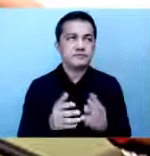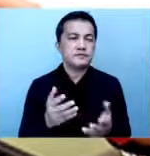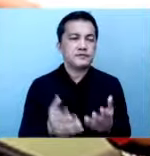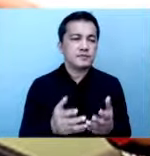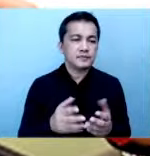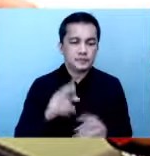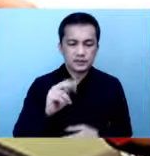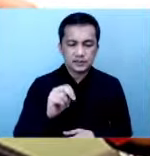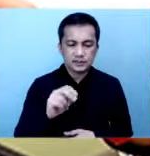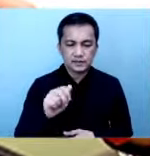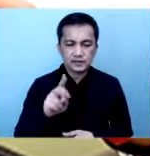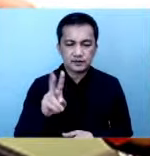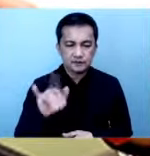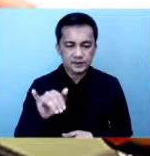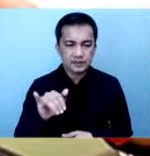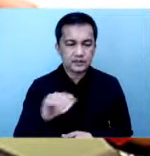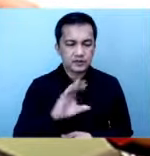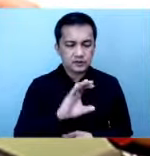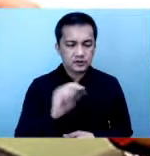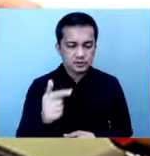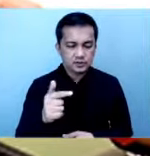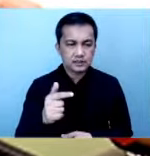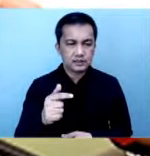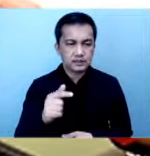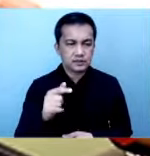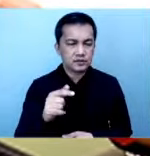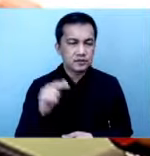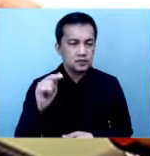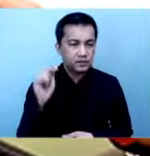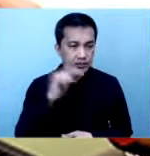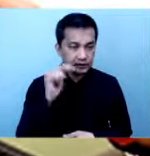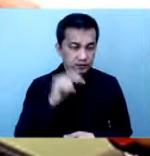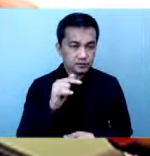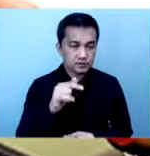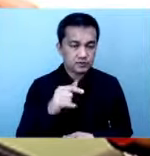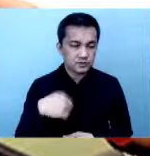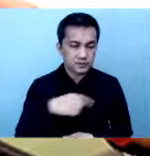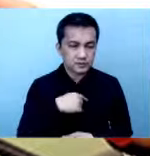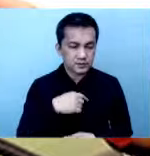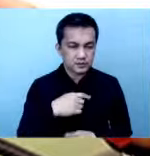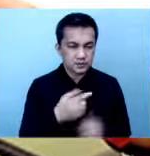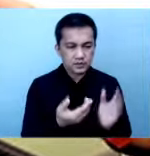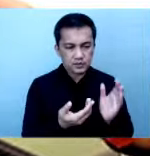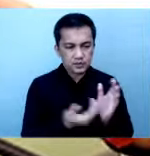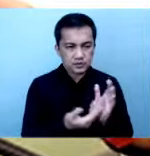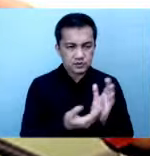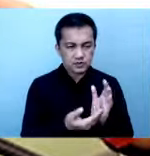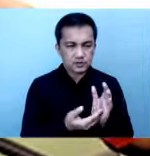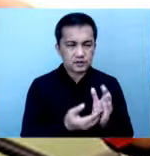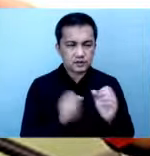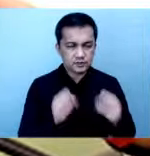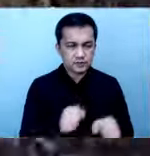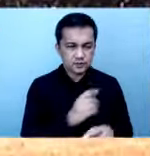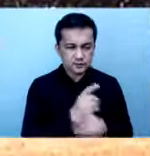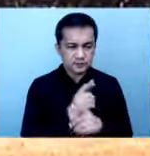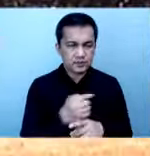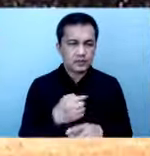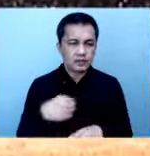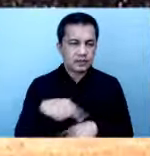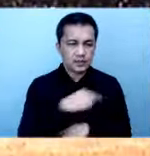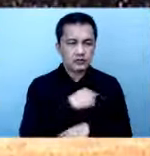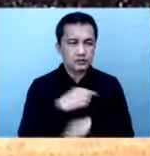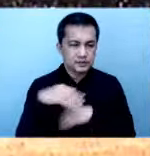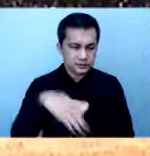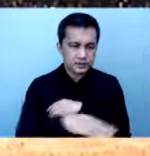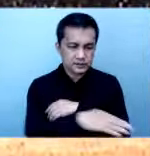Guard, at saka yung Air Force natin. Kasi we also have to project our capability to defend our maritime features.